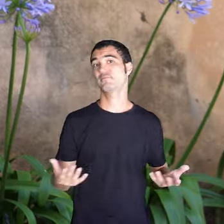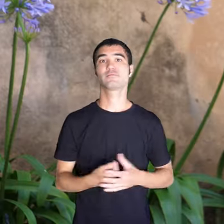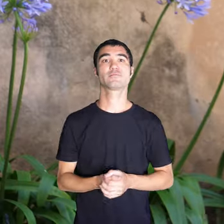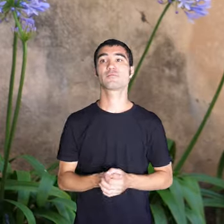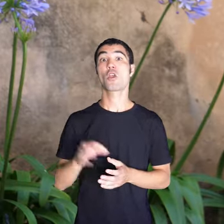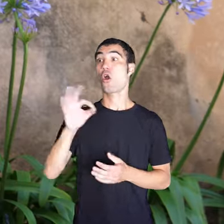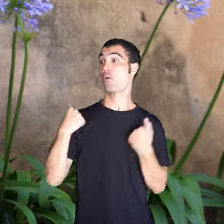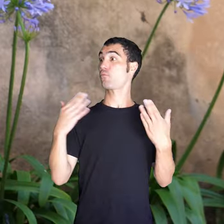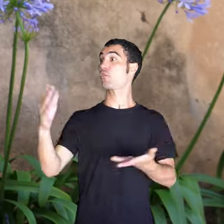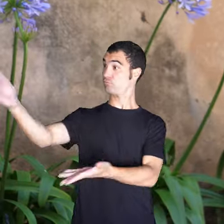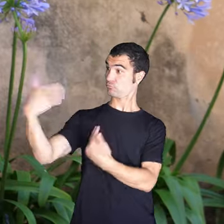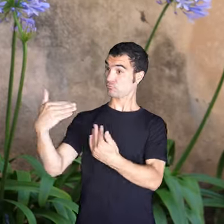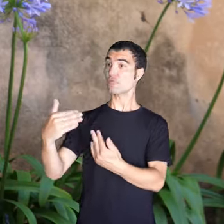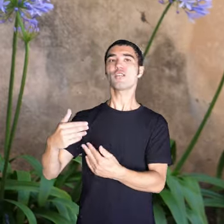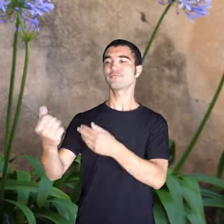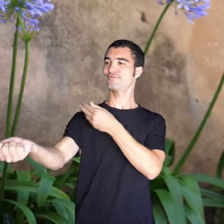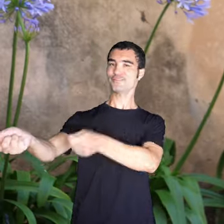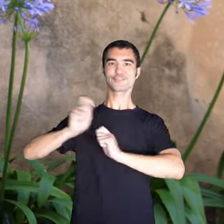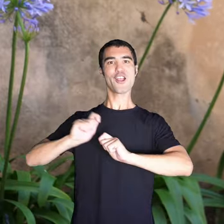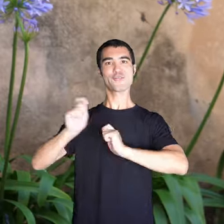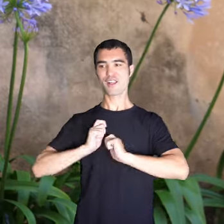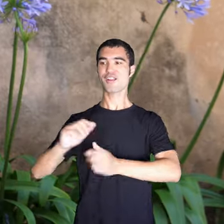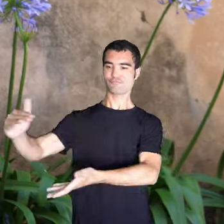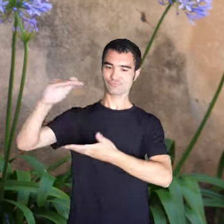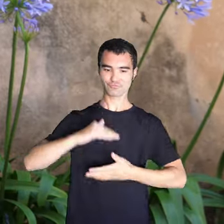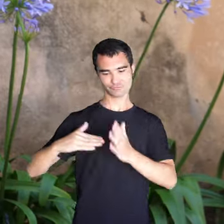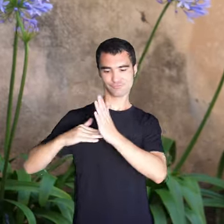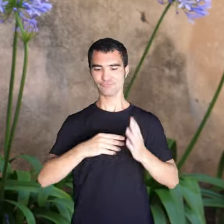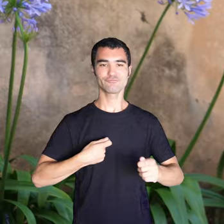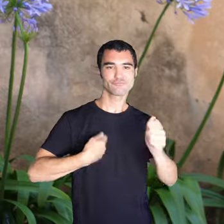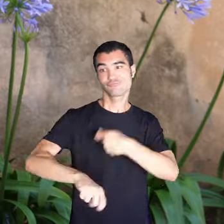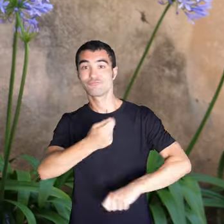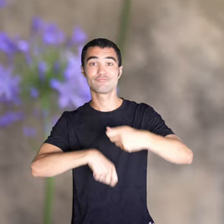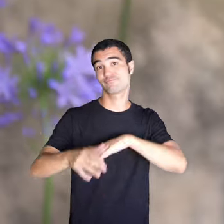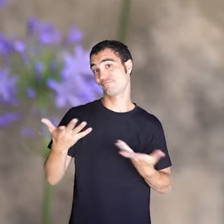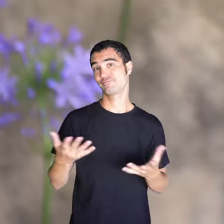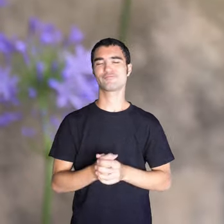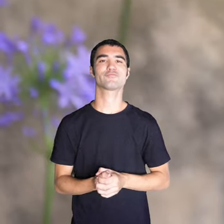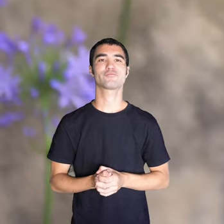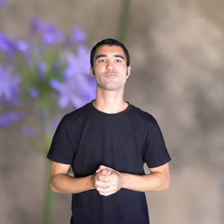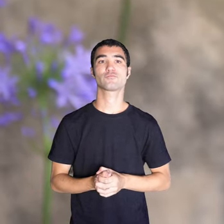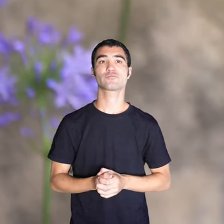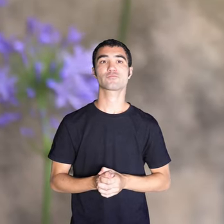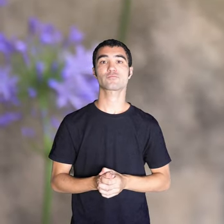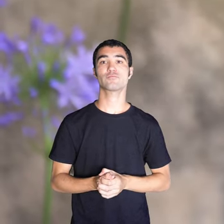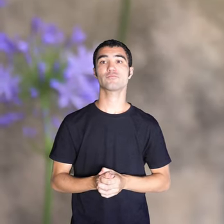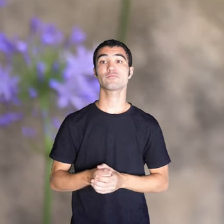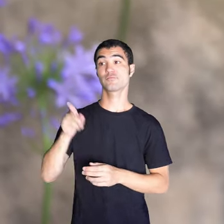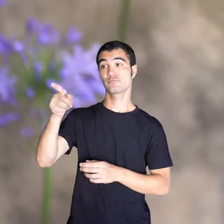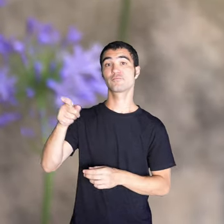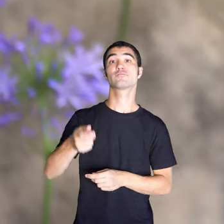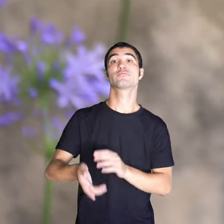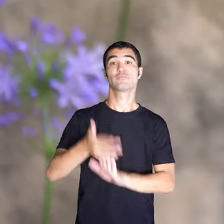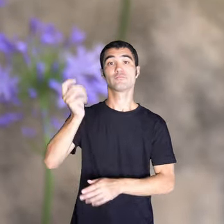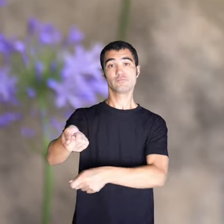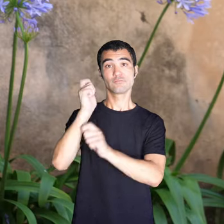I si arribava d'hora, pues, o el m'enviava, o el m'adua, o qualque cosa, per vendre-lo. Mentre en Jaume va a pescar, li